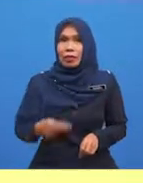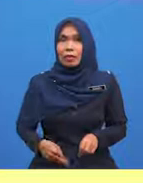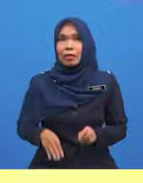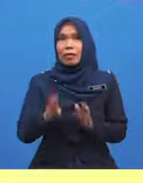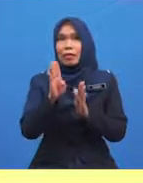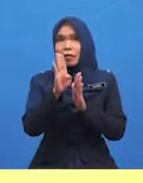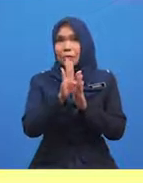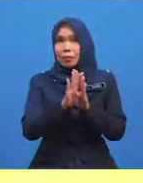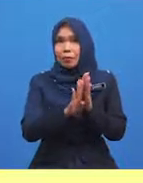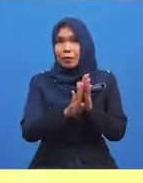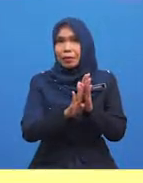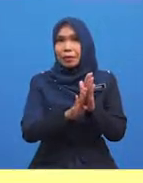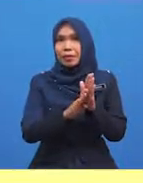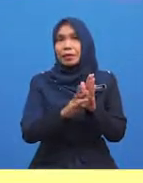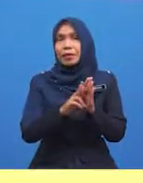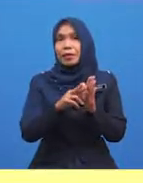Berperlembagaan.